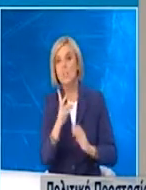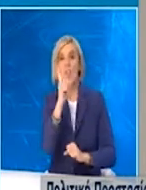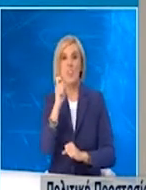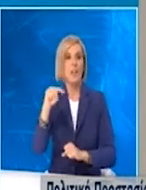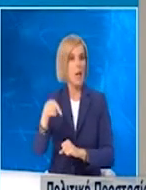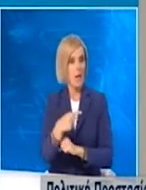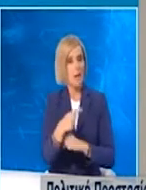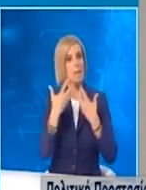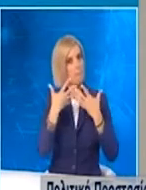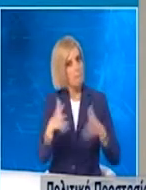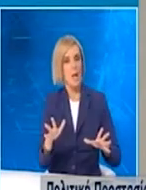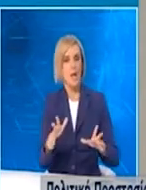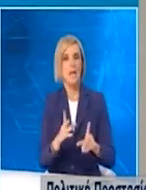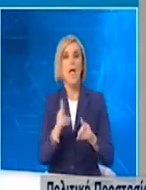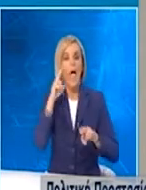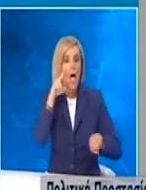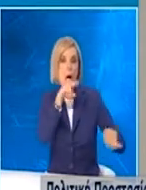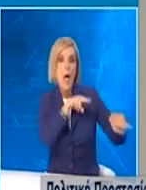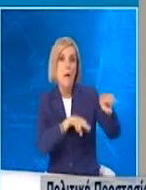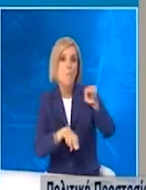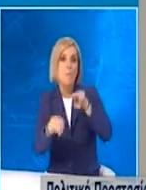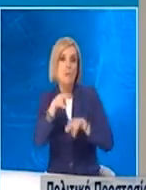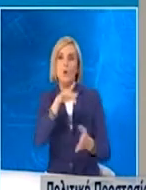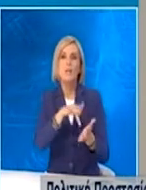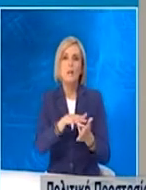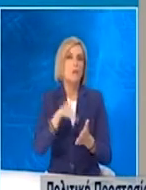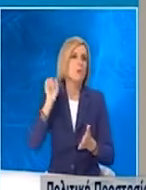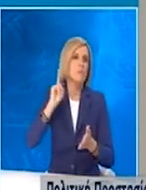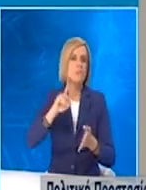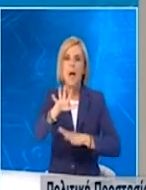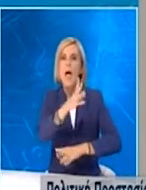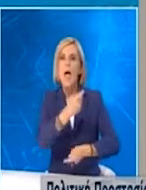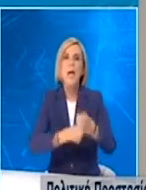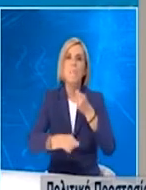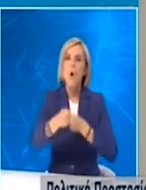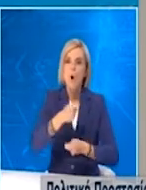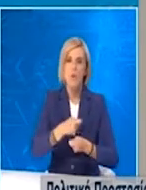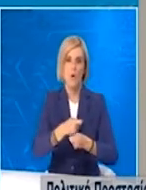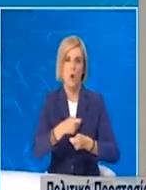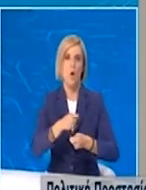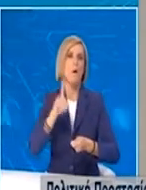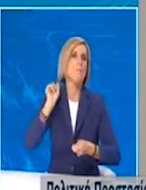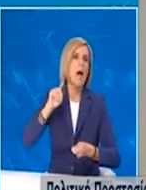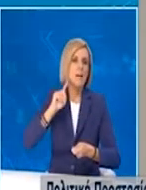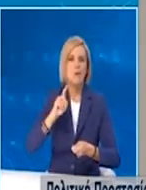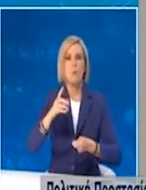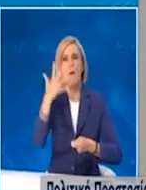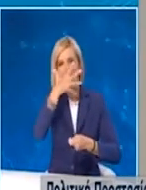κέντρο εποπτείας της αγοράς και αντιμετώπιση του παραεμπορίου, την Εθνική Αρχή Διαφάνειας και την Ελληνική Αστυνομία,